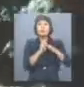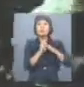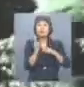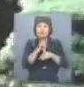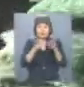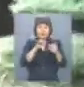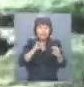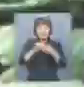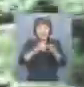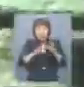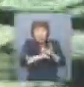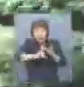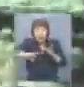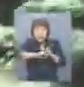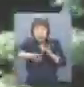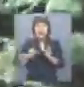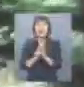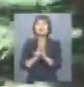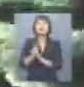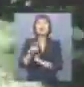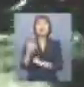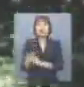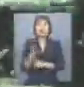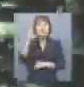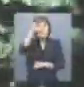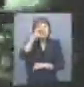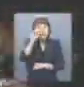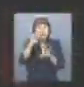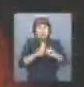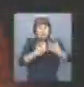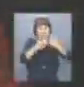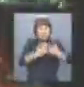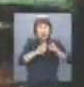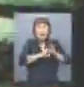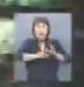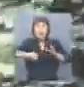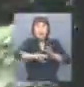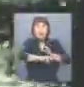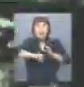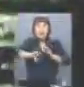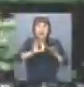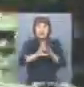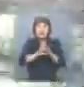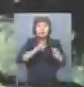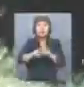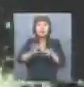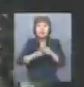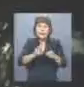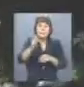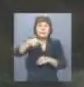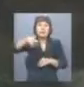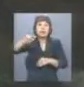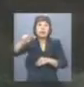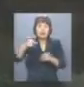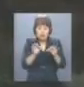องประดิษฐ์เป็นครั้งที่2นะครับเมื่อคืนนี้เป็นการเดินเครื่องโดยใช้เครื่องสูบน้ำท่อสูบพญานาคขนาดเส้นผ่าศูนย์กลาง8นิ้ว